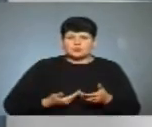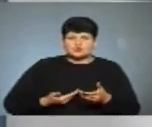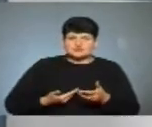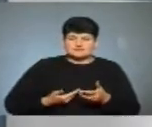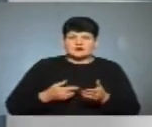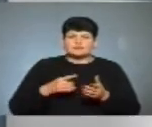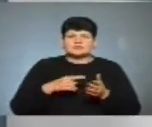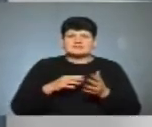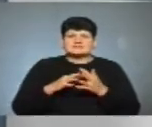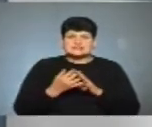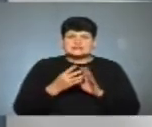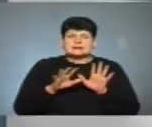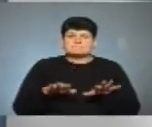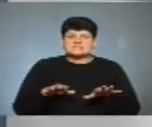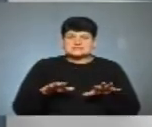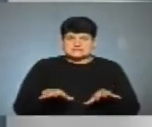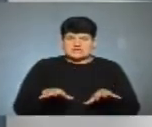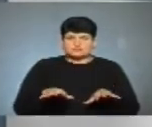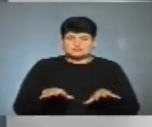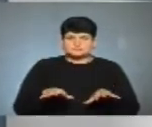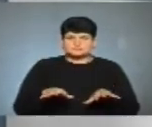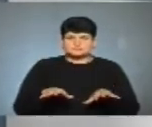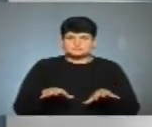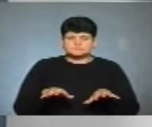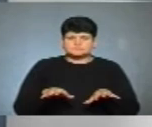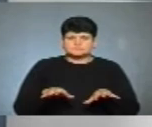сільській місцевості. Тобто